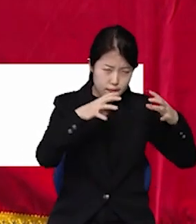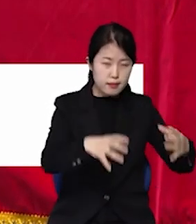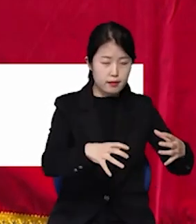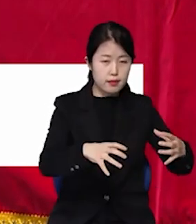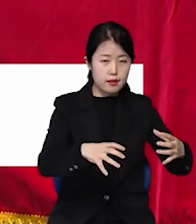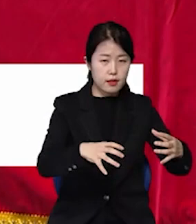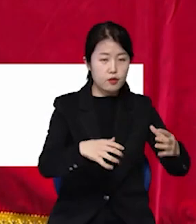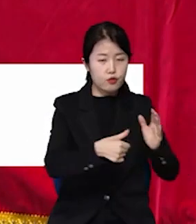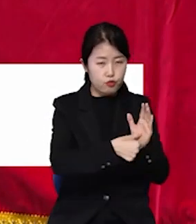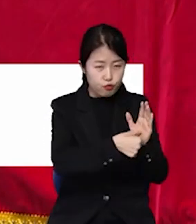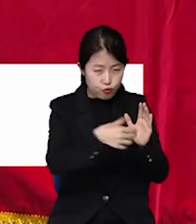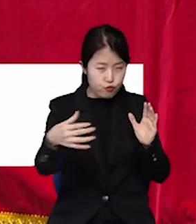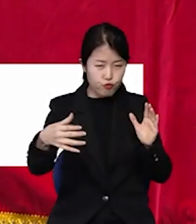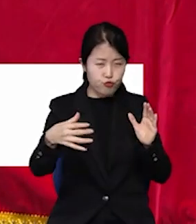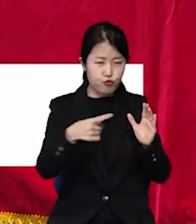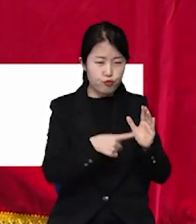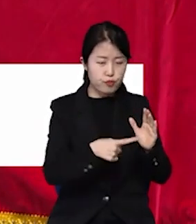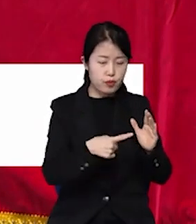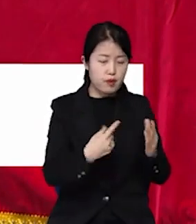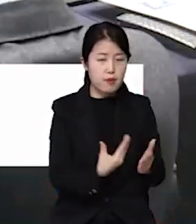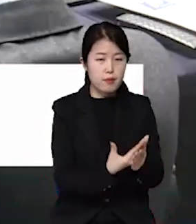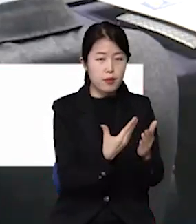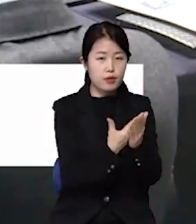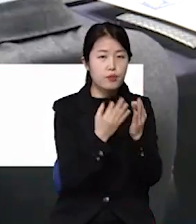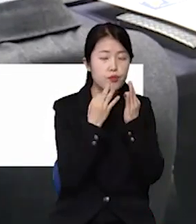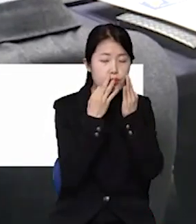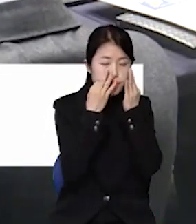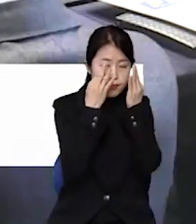메카로 발돋움할 수 있도록 함께 노력했으면